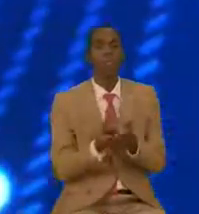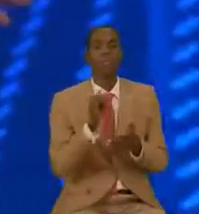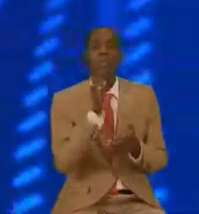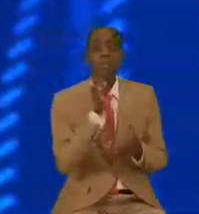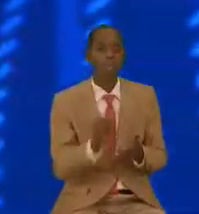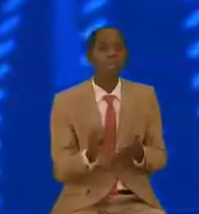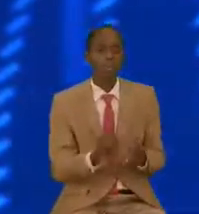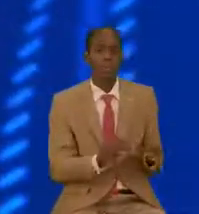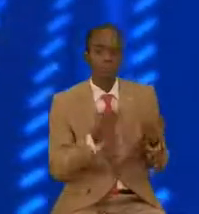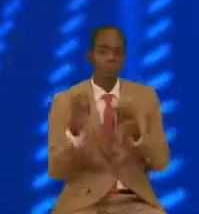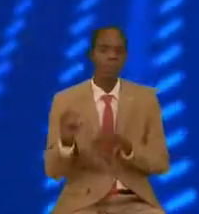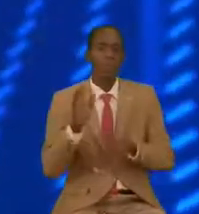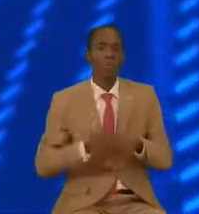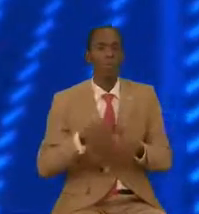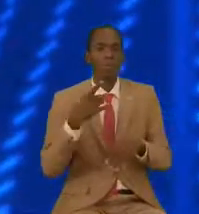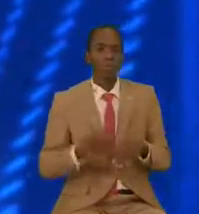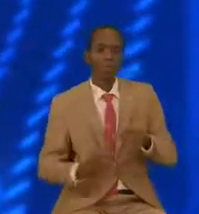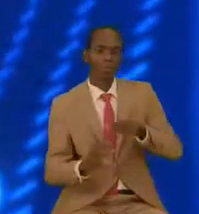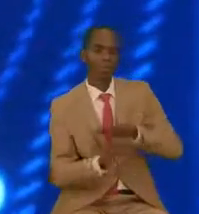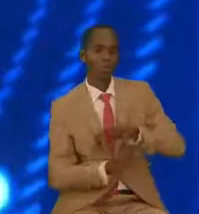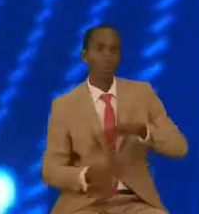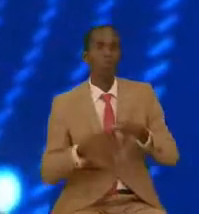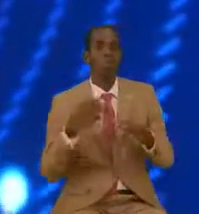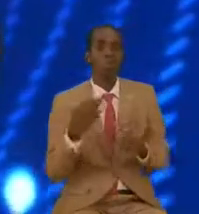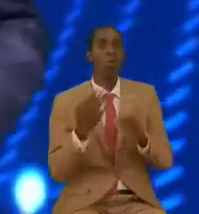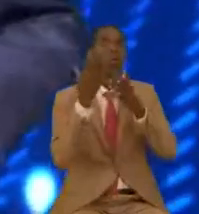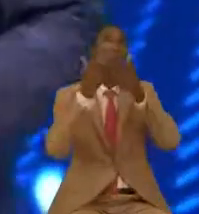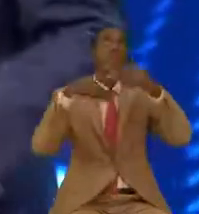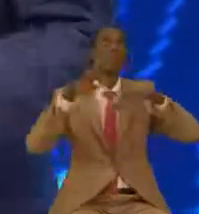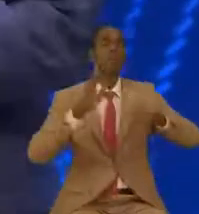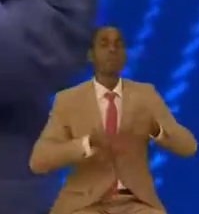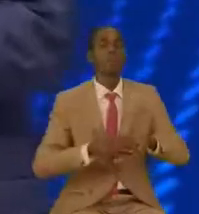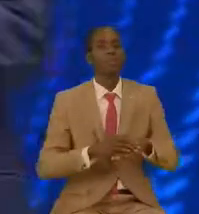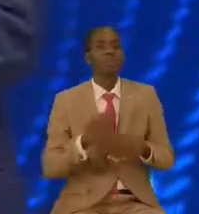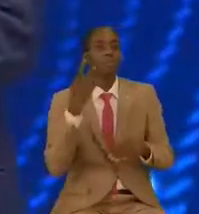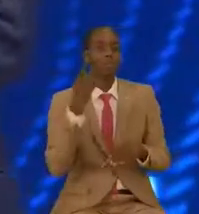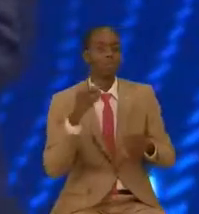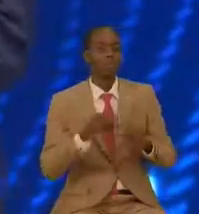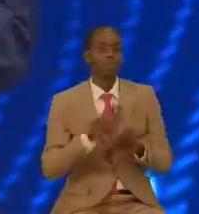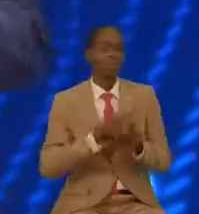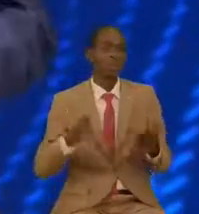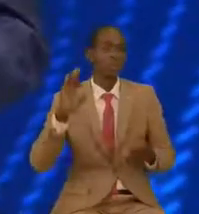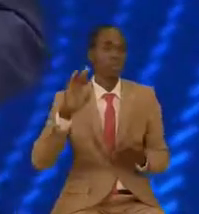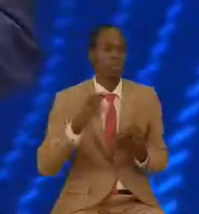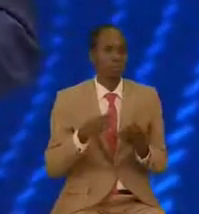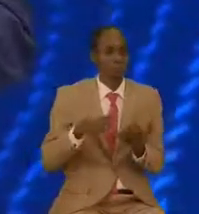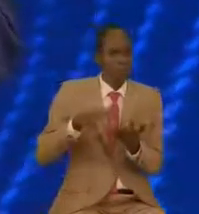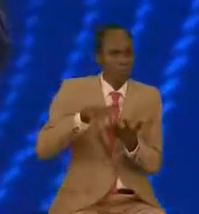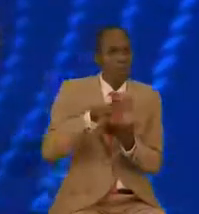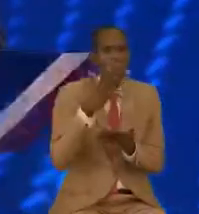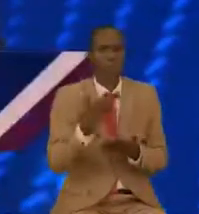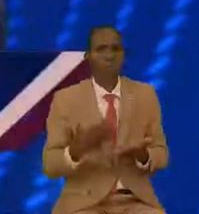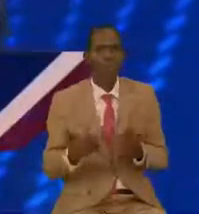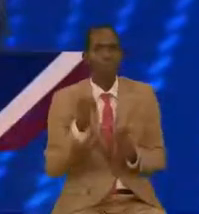est vécue sur la base de la vertu du ciel. Verset